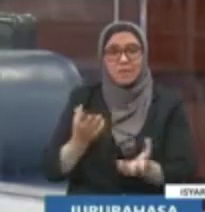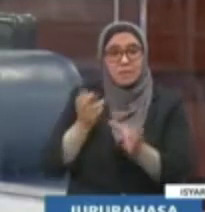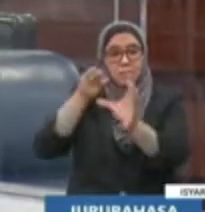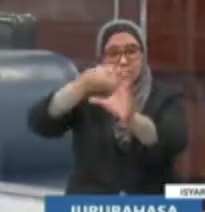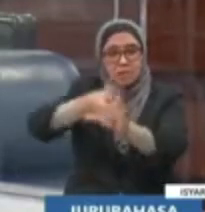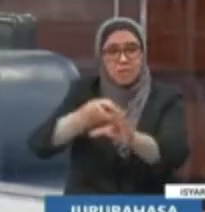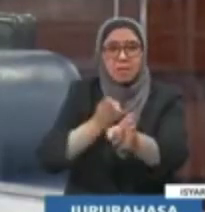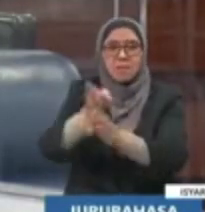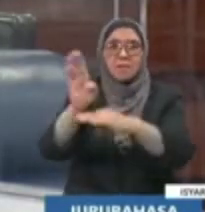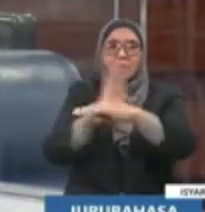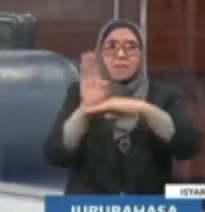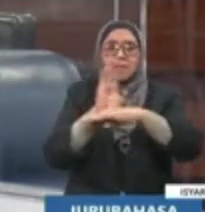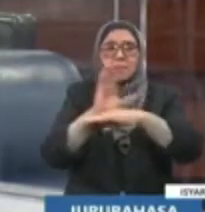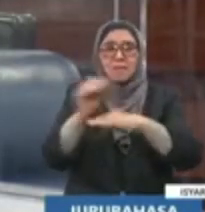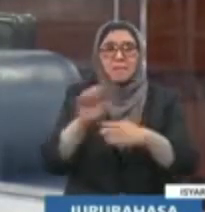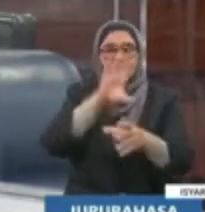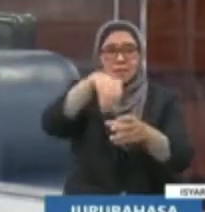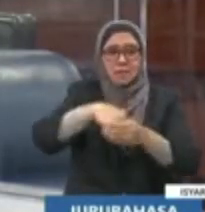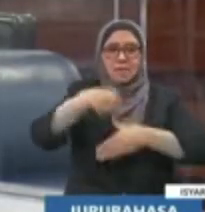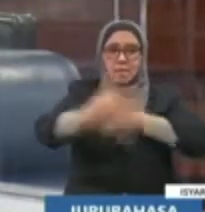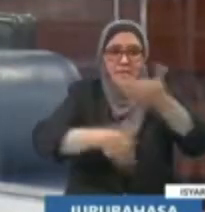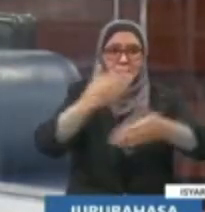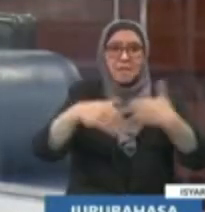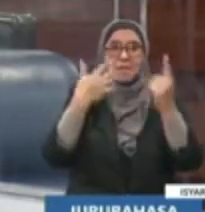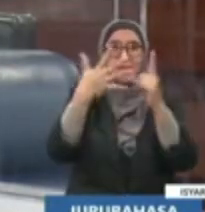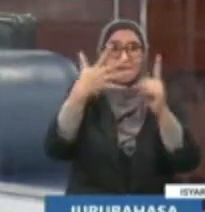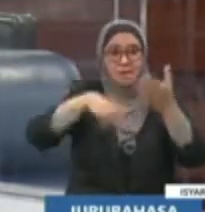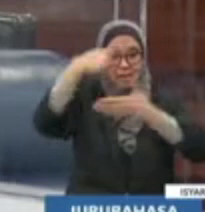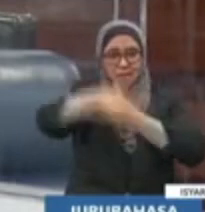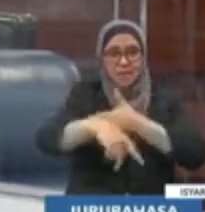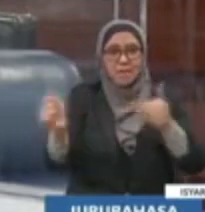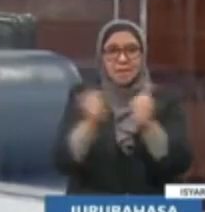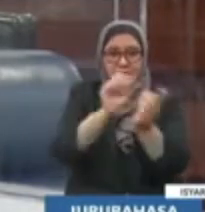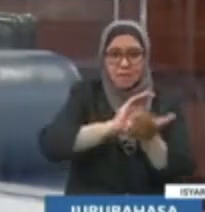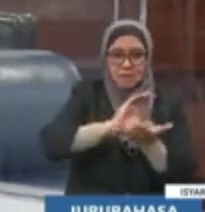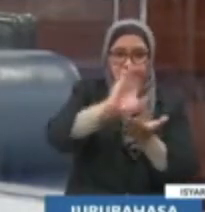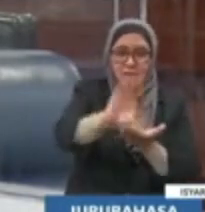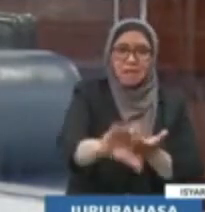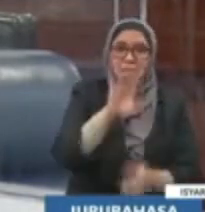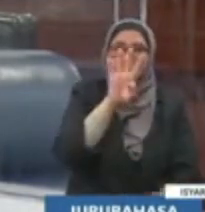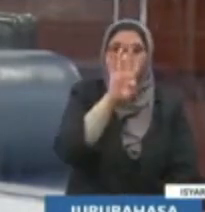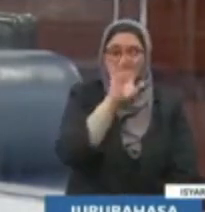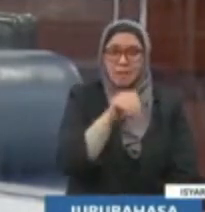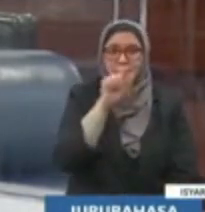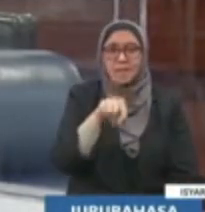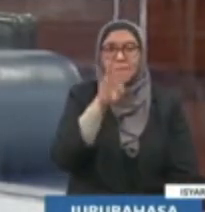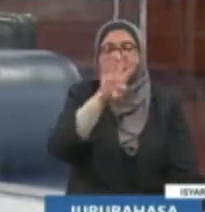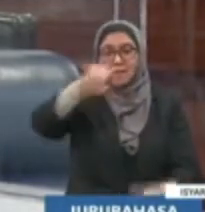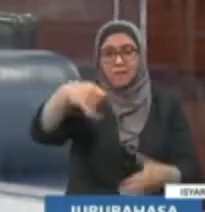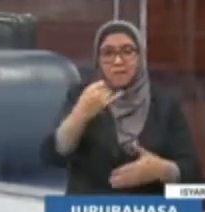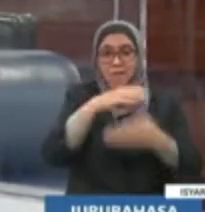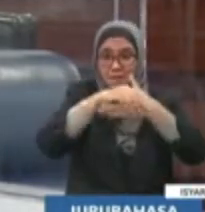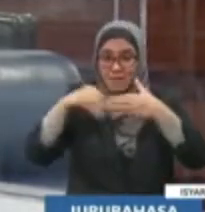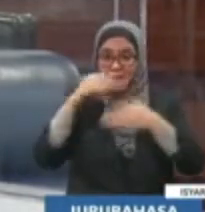mengandungi pelaksanaan 15 program dengan peruntukan sebanyak 40.4 juta